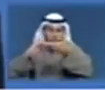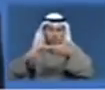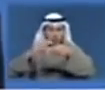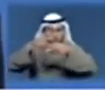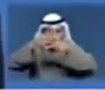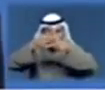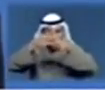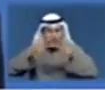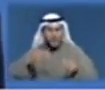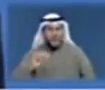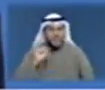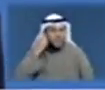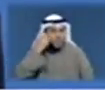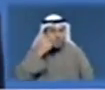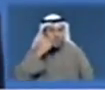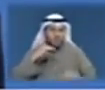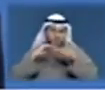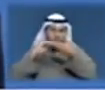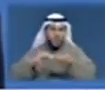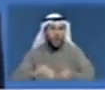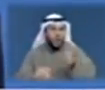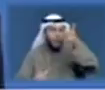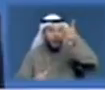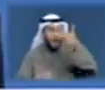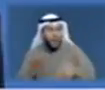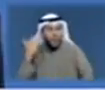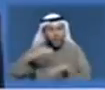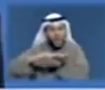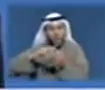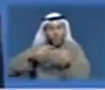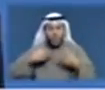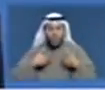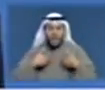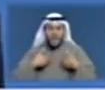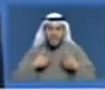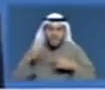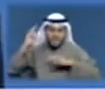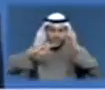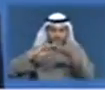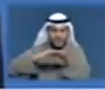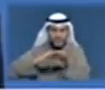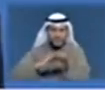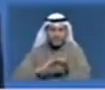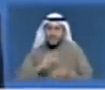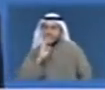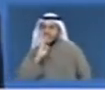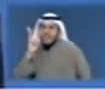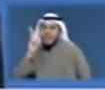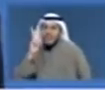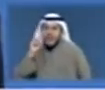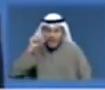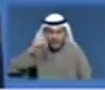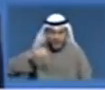استكمالا لثلاثة مؤتمرات استضافتها بلاد الكويت على مدى السنوات الثلاث